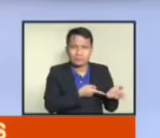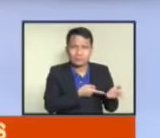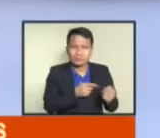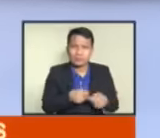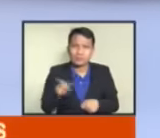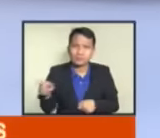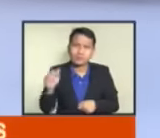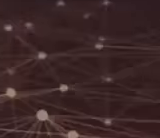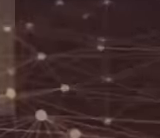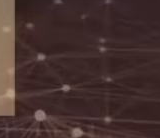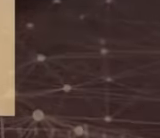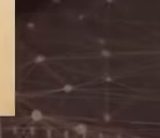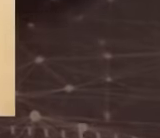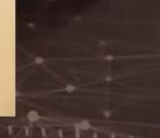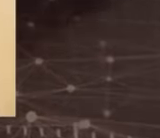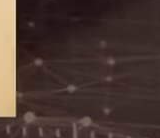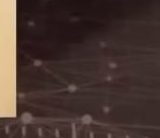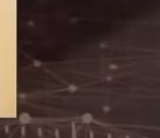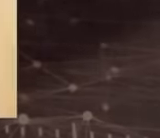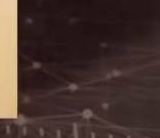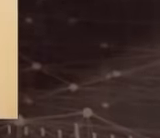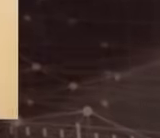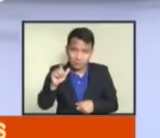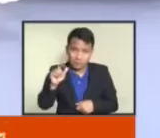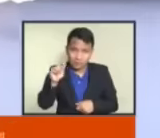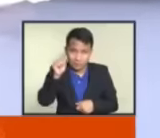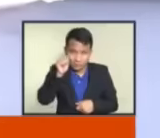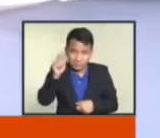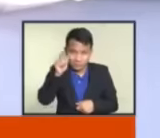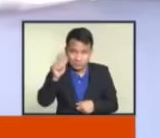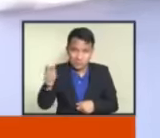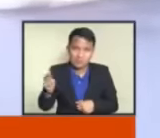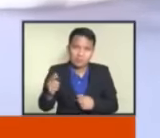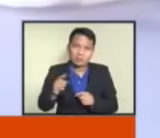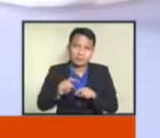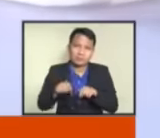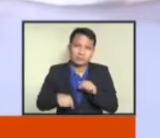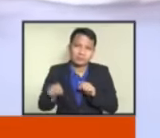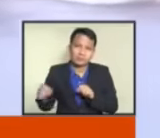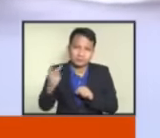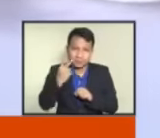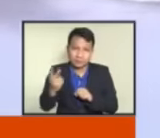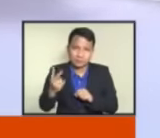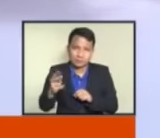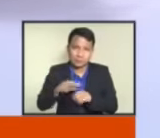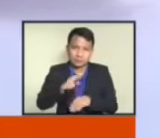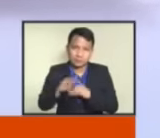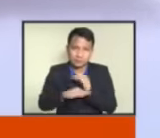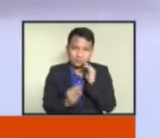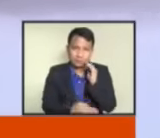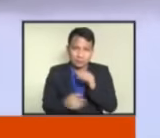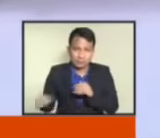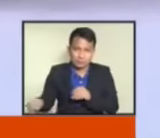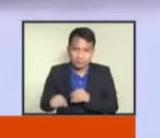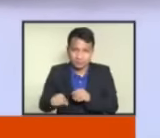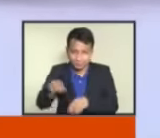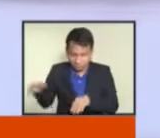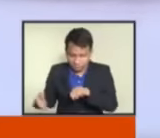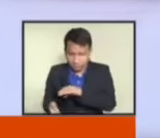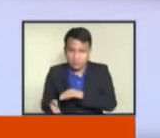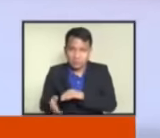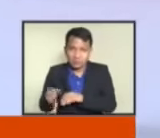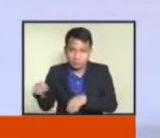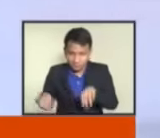Yung babae niya po, sir, si Miss Amelia Logargitap. Actually po, nakita ko po yan sa bag niya, sa traveling bag niya, nakaipit po